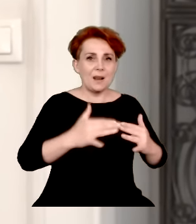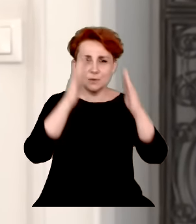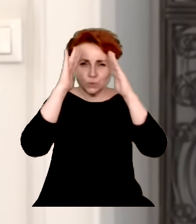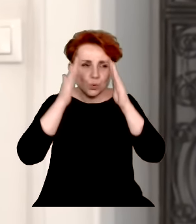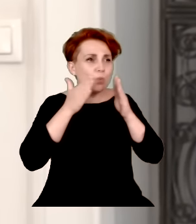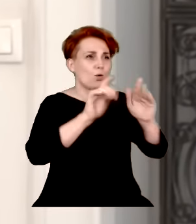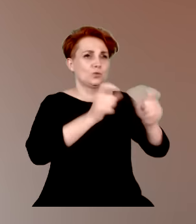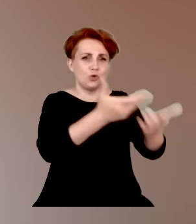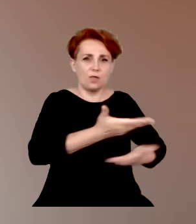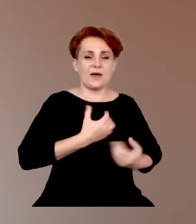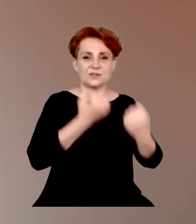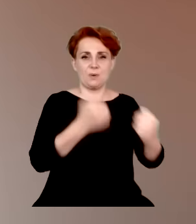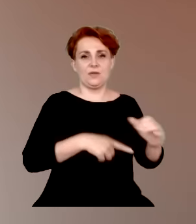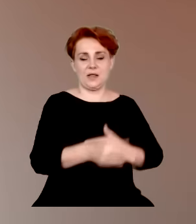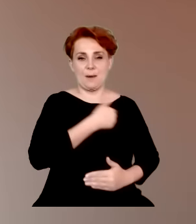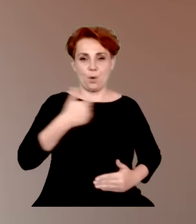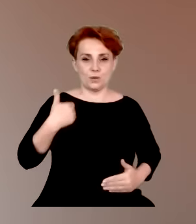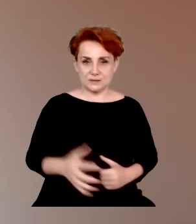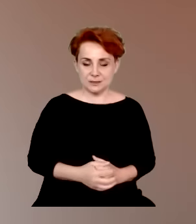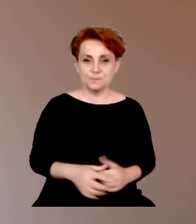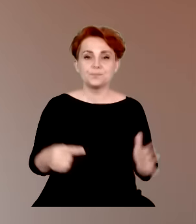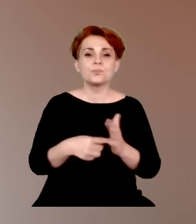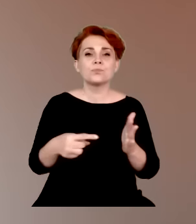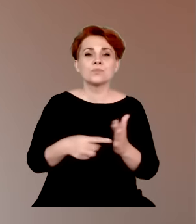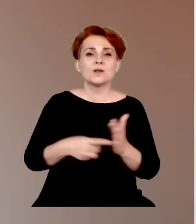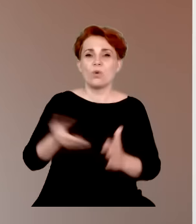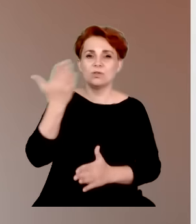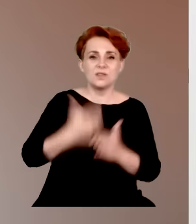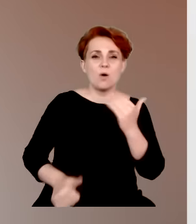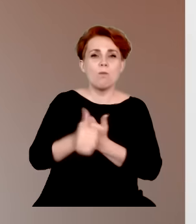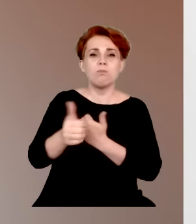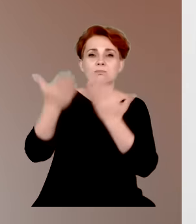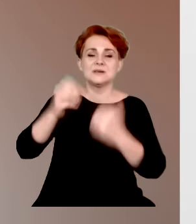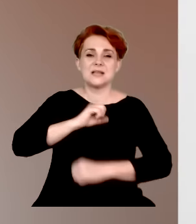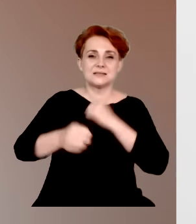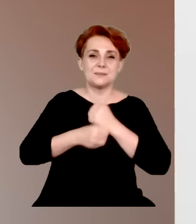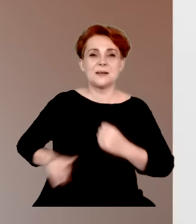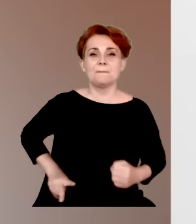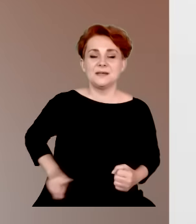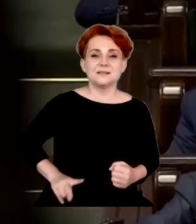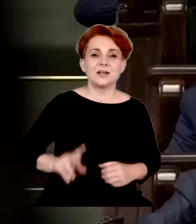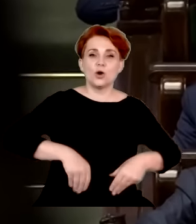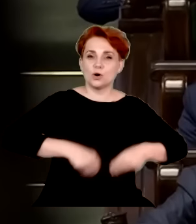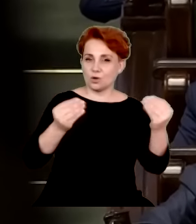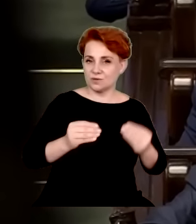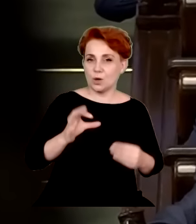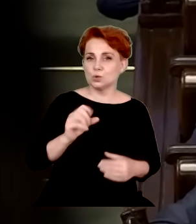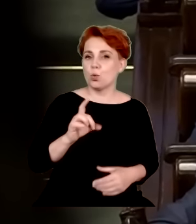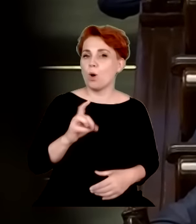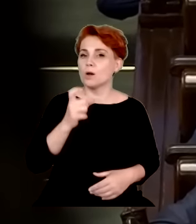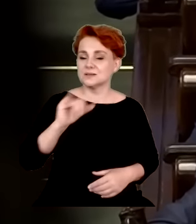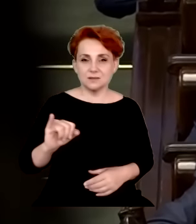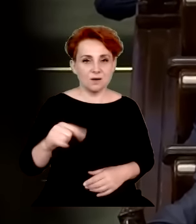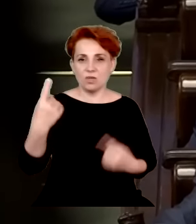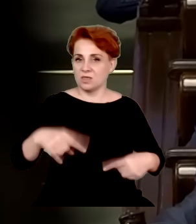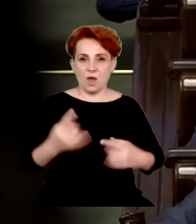umacnia Polskę. Kozłem ofiarnym aborcyjnego fiaska koalicji 13 grudnia został wiceminister rozwoju i technologii Waldemar Sługocki, który nie był